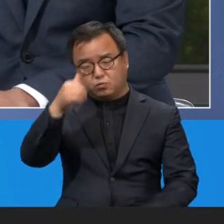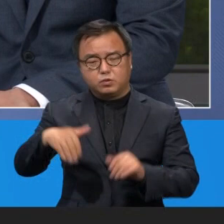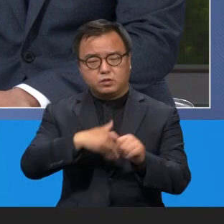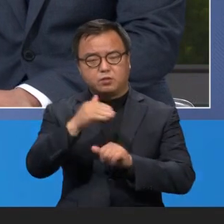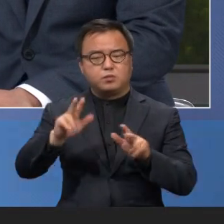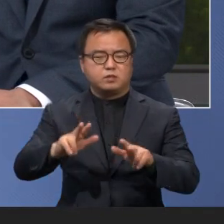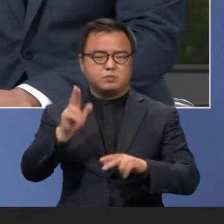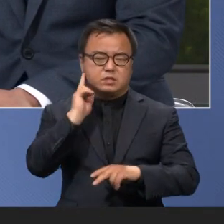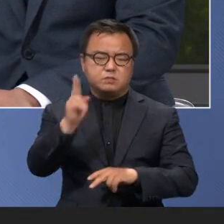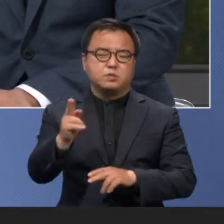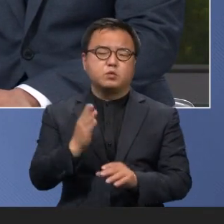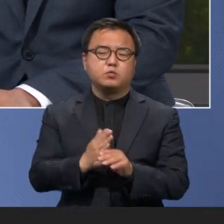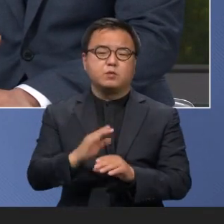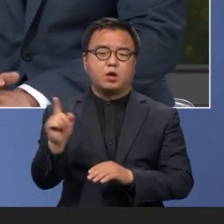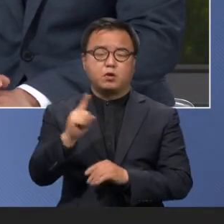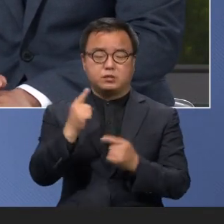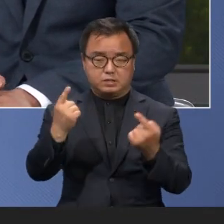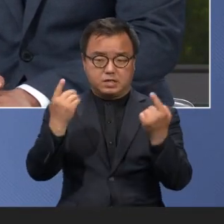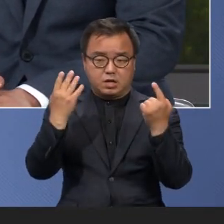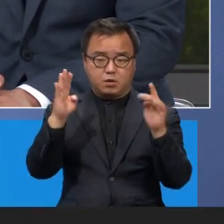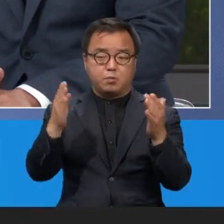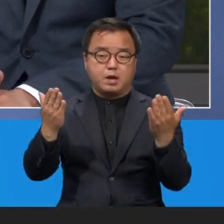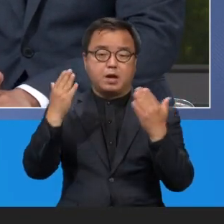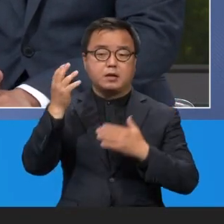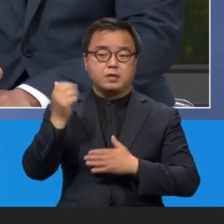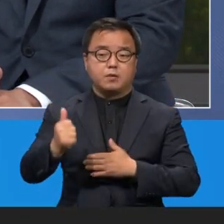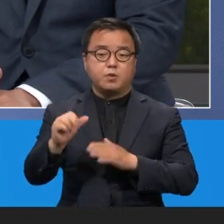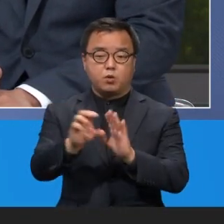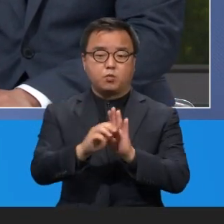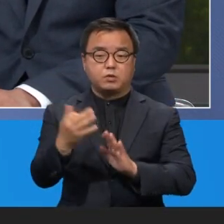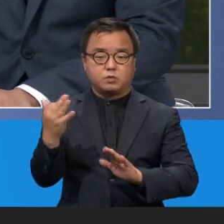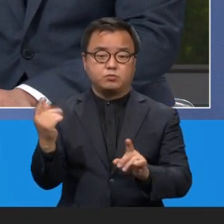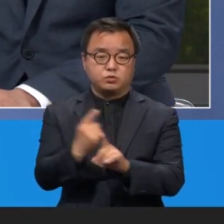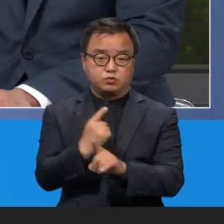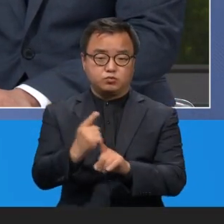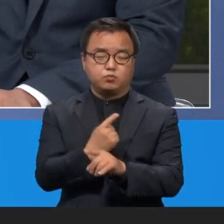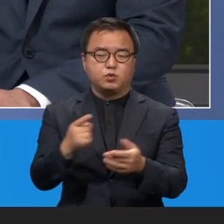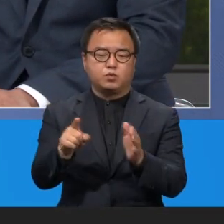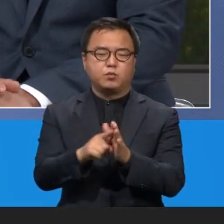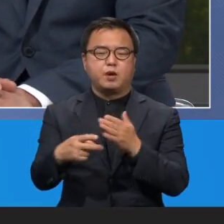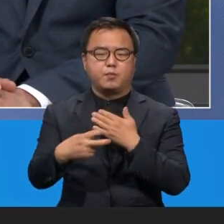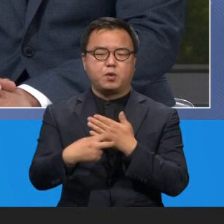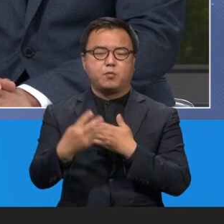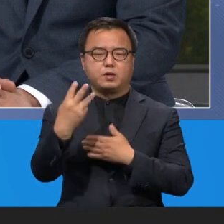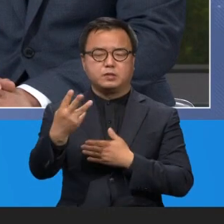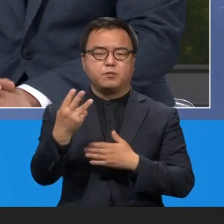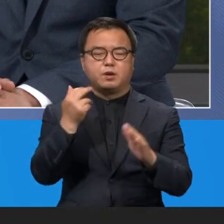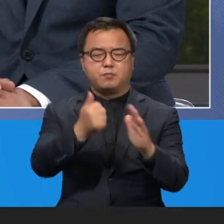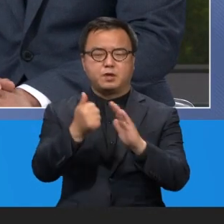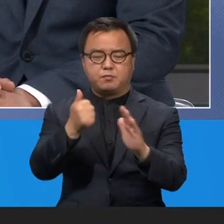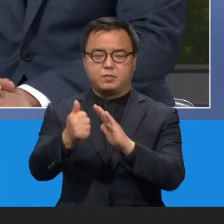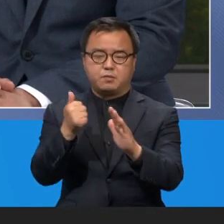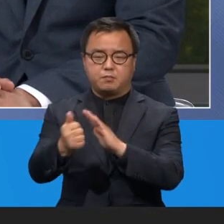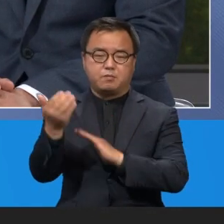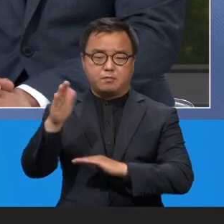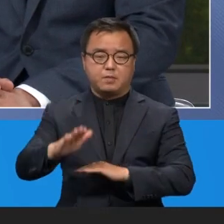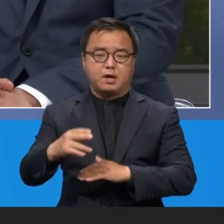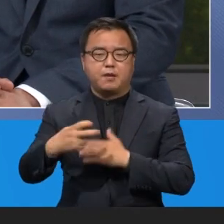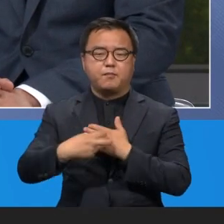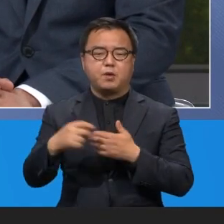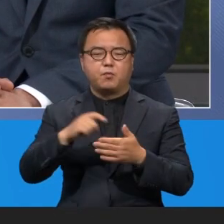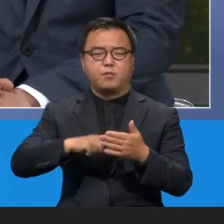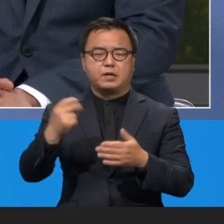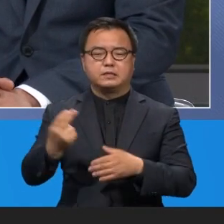심각합니다 한 대학의 학장은 코로나 를 치료받기 위해 병원을 3곳이나 돌아다녔는데 병원에 산소가 없어